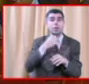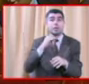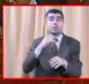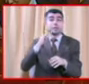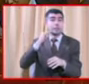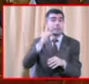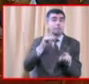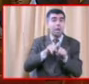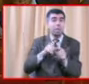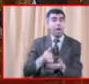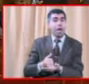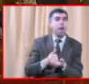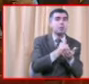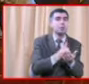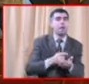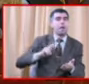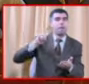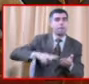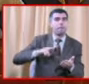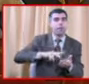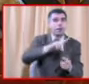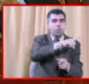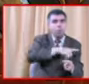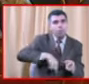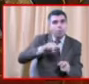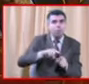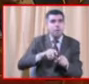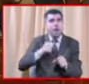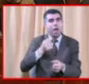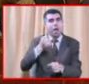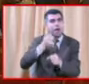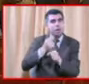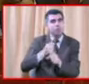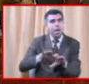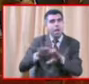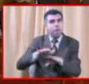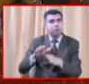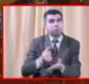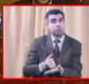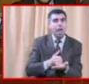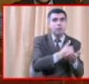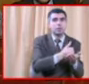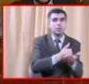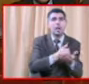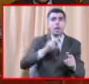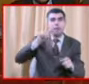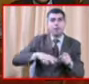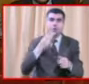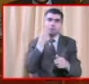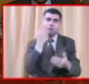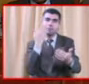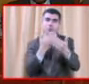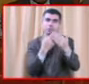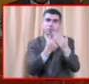وكنطالبوا بإجراء يعني عملية إجرائية حقيقية على أرض الواقع لفك